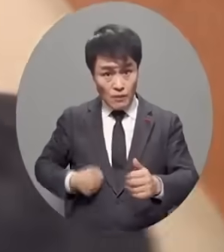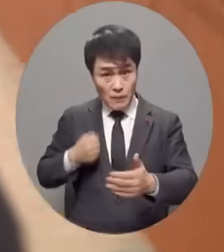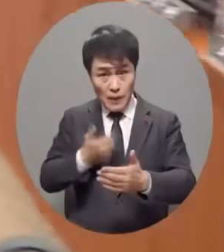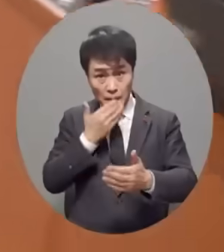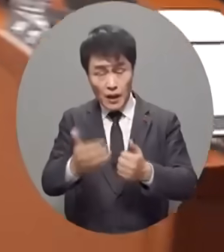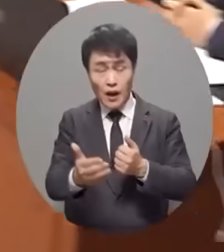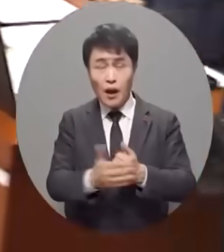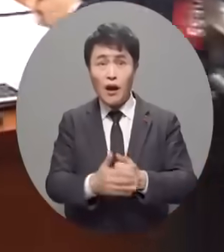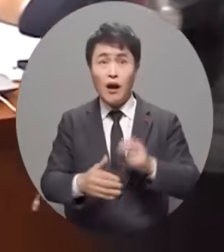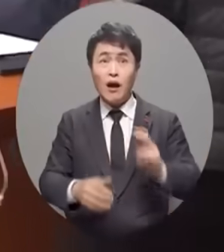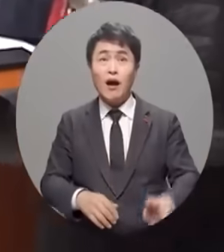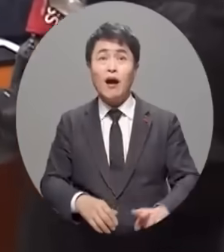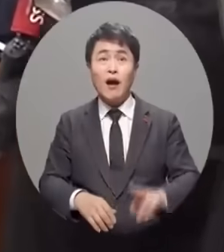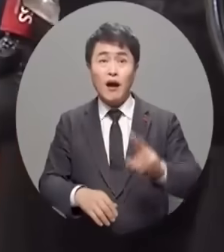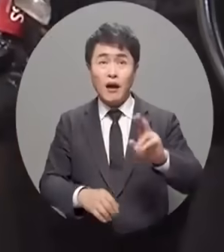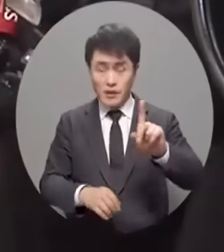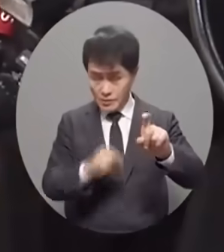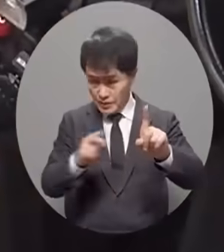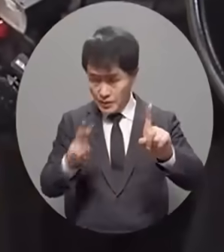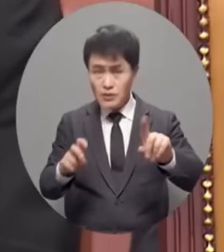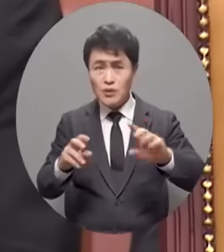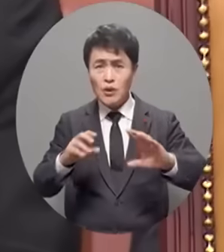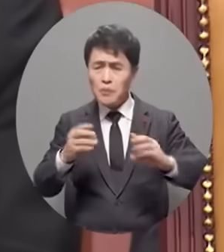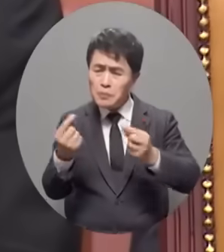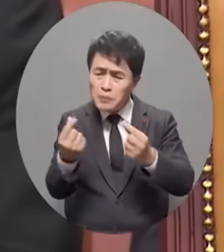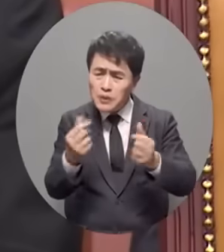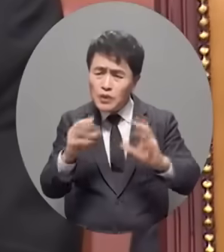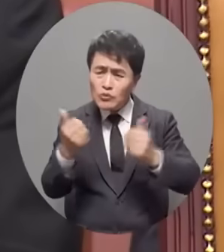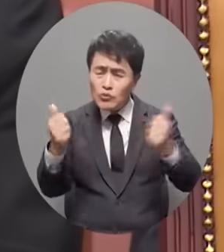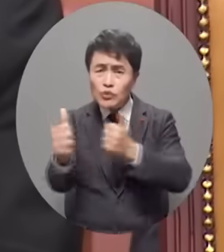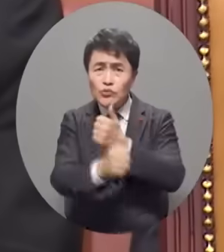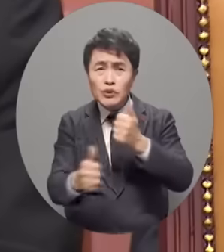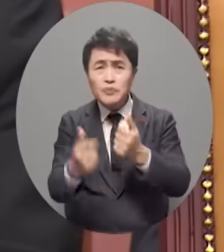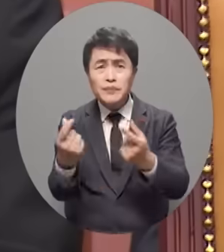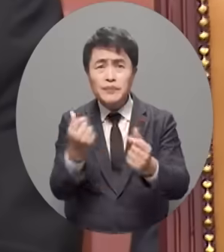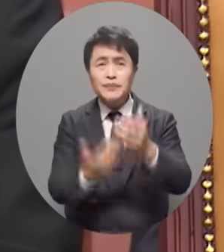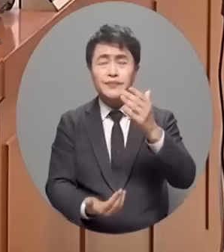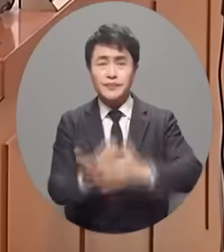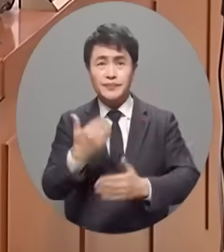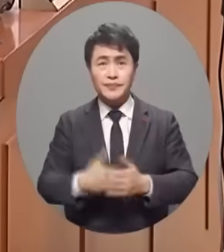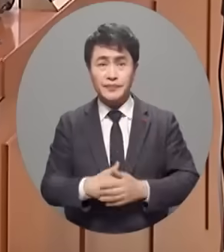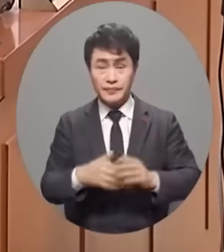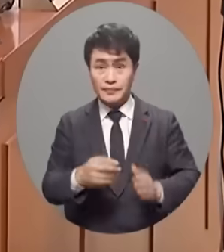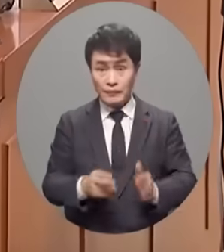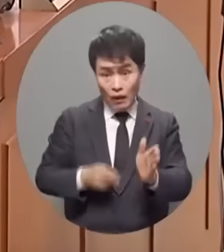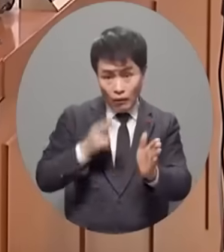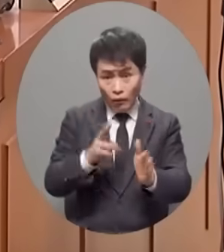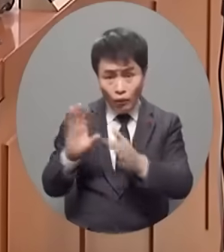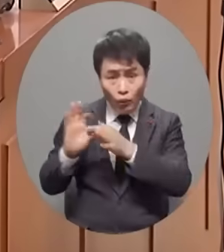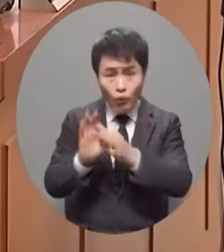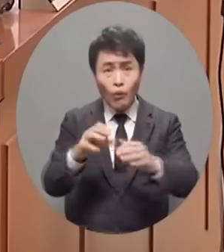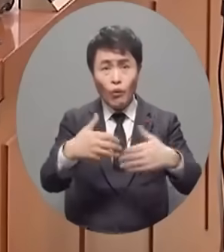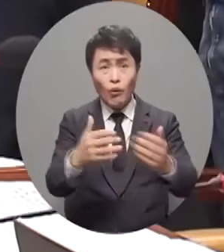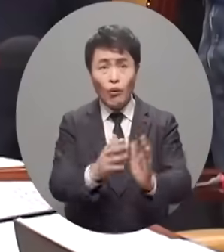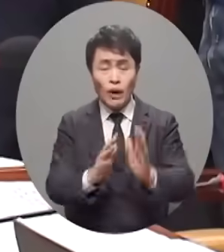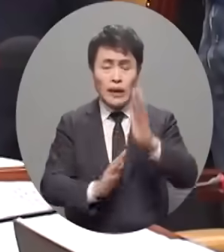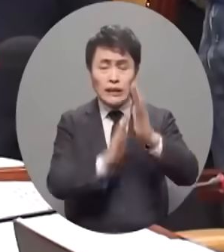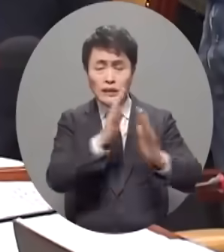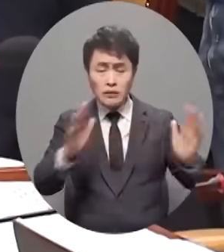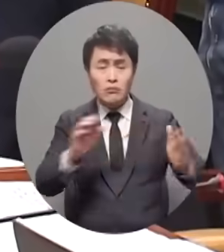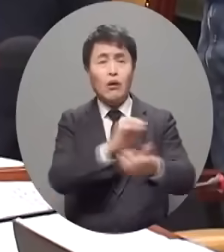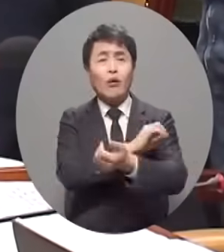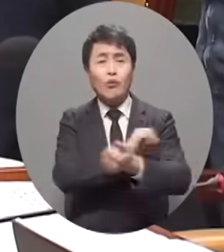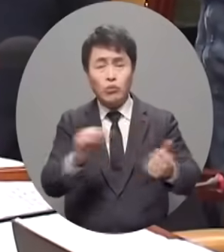20일 국회 국토교통위원회에서도 비슷한 장면이 나왔습니다. 철도를 연결해주고 그린벨트를